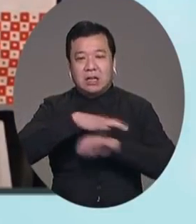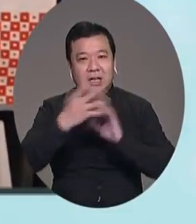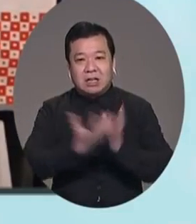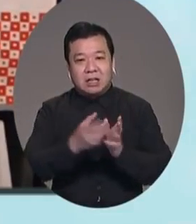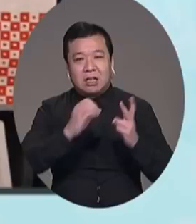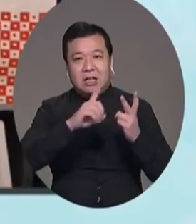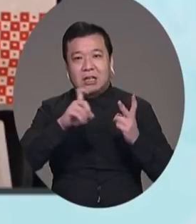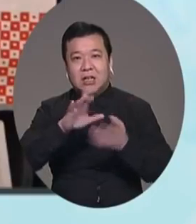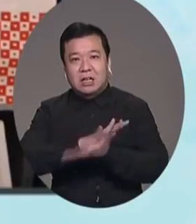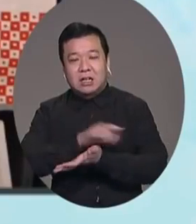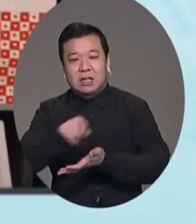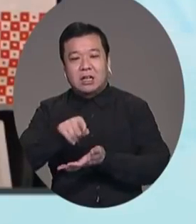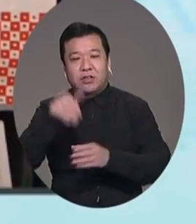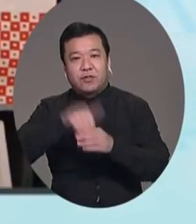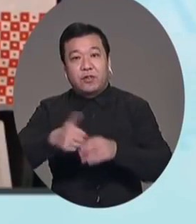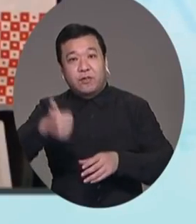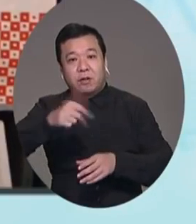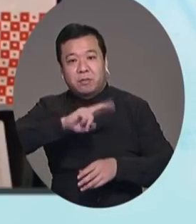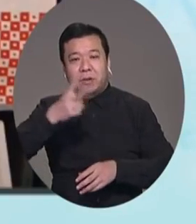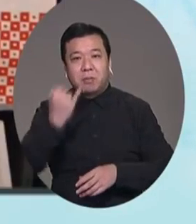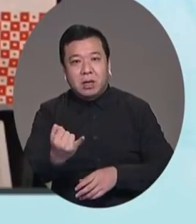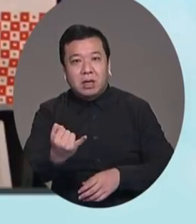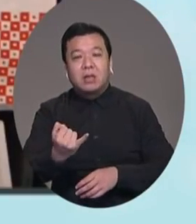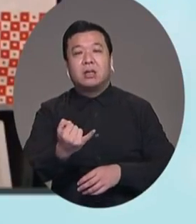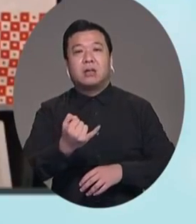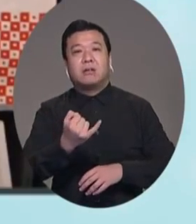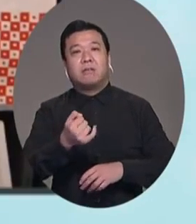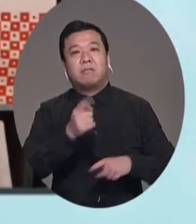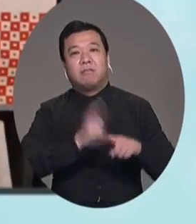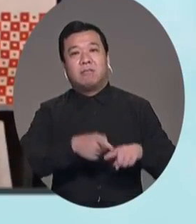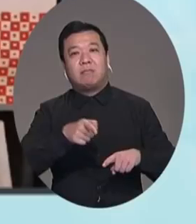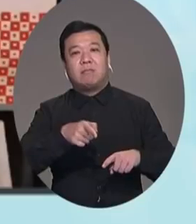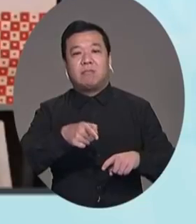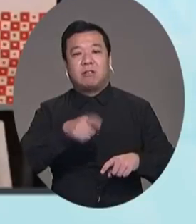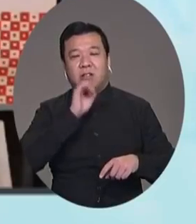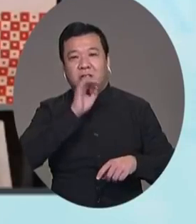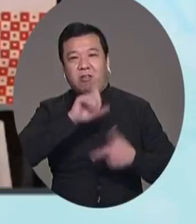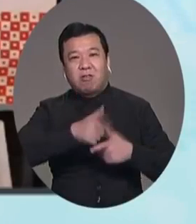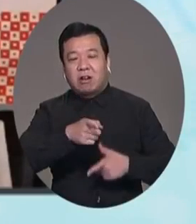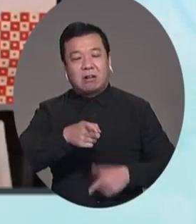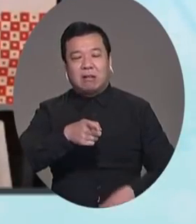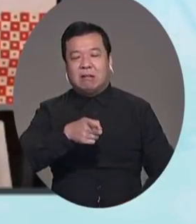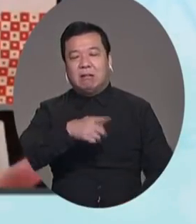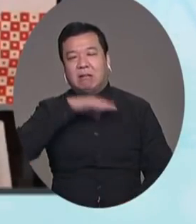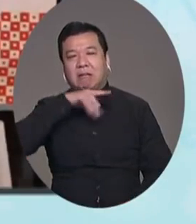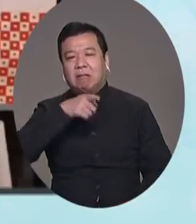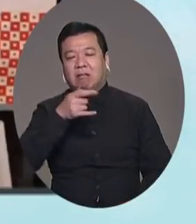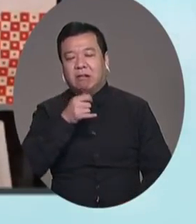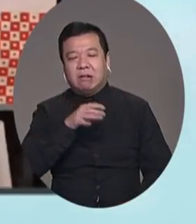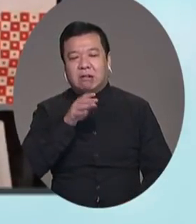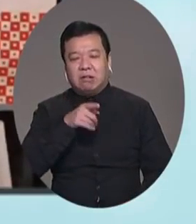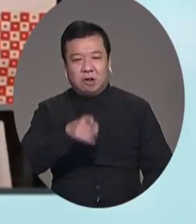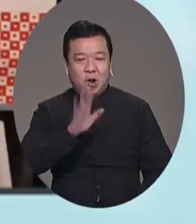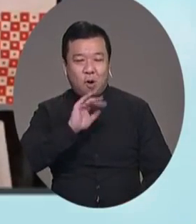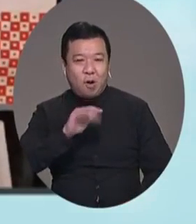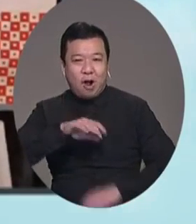2019年合資格的候選人變成不合資格，這些講法是匪夷所思，還要可以追回他